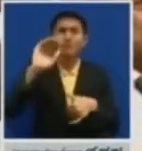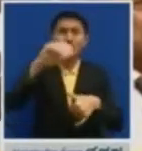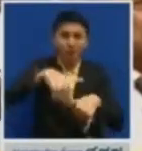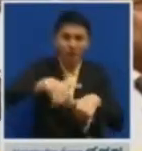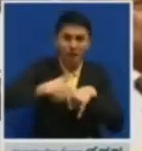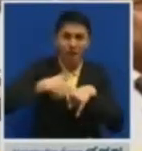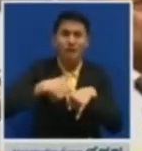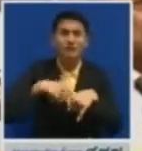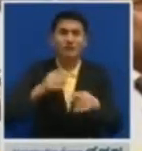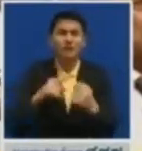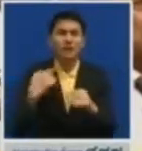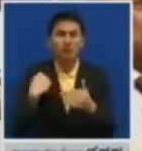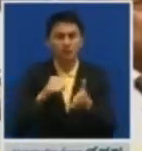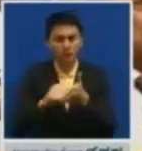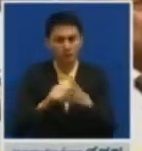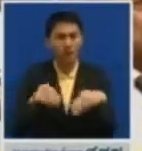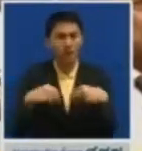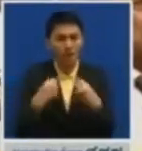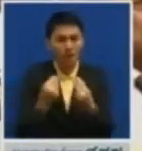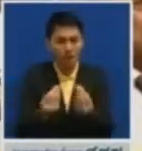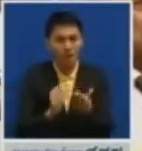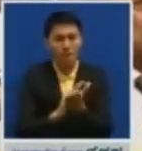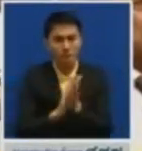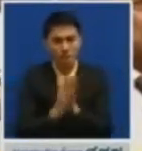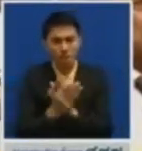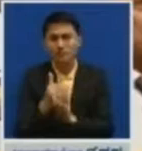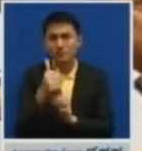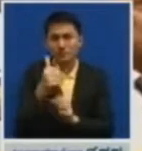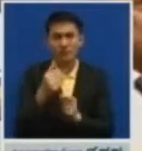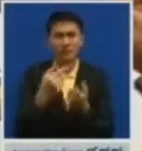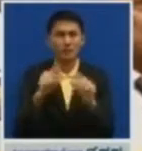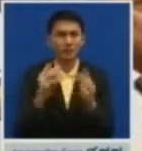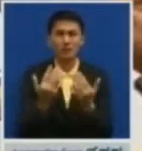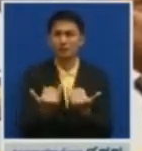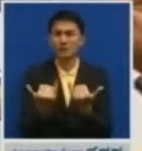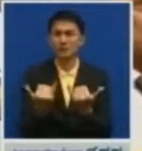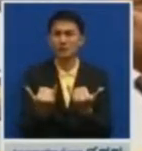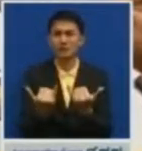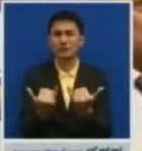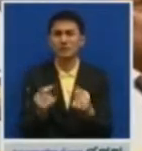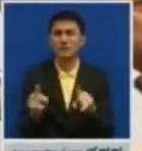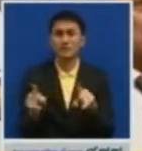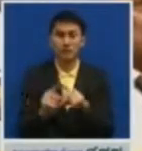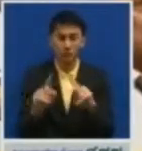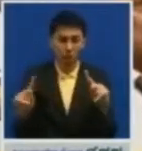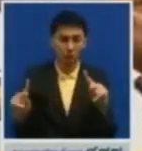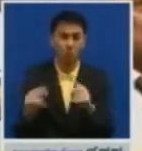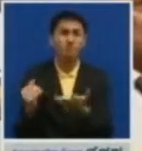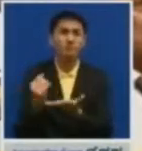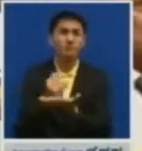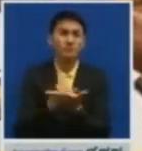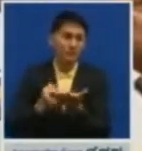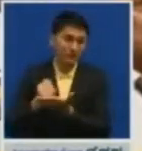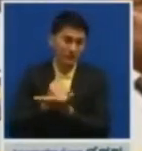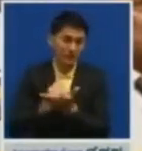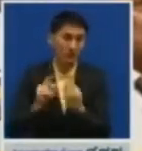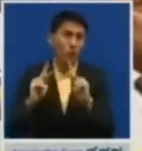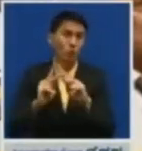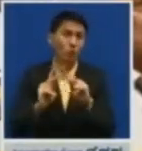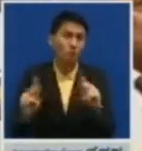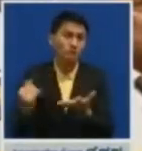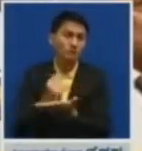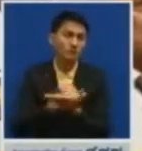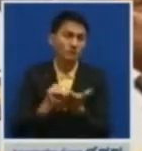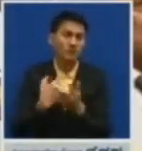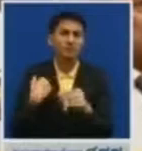ยก็ยังอยู่ในสภาพเดิมนะคะแต่ครั้งล่าสุดเนี่ยทางกรมศิลป์น่ะได้รับงบประมาณจำนวนหนึ่